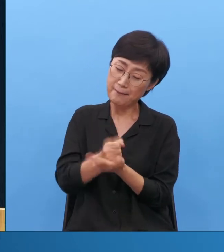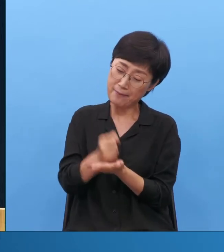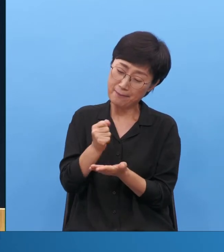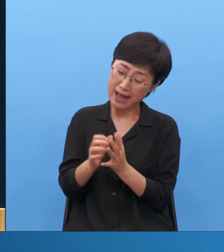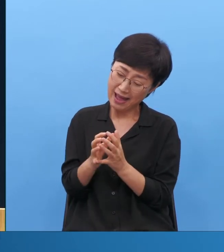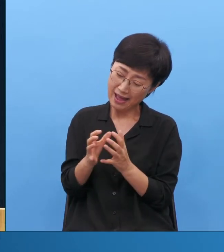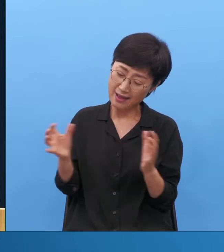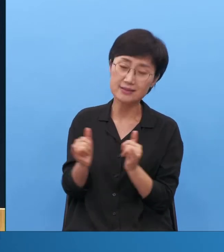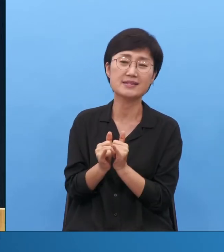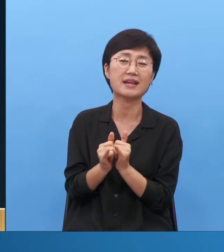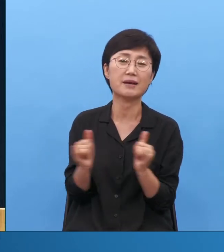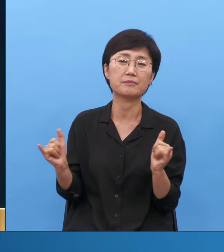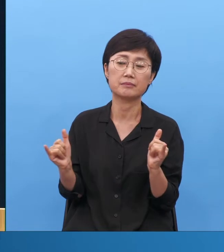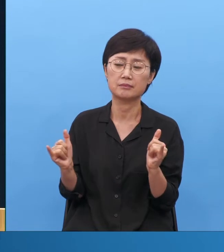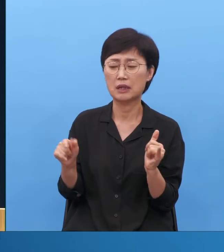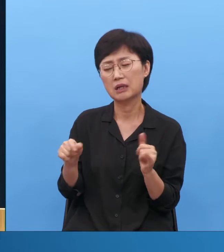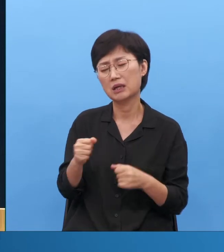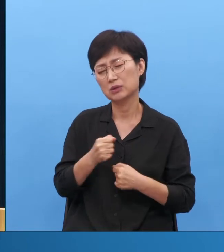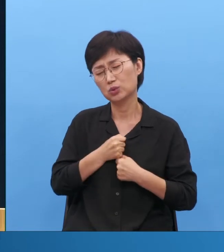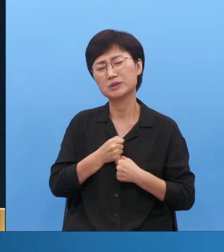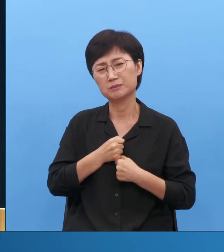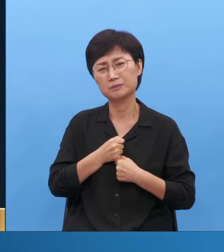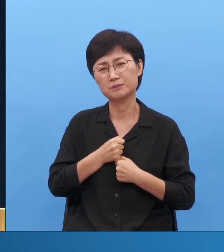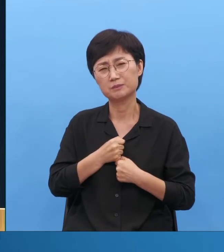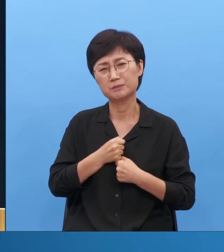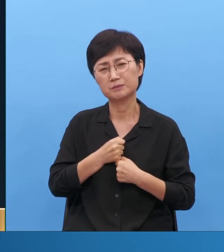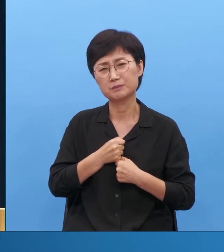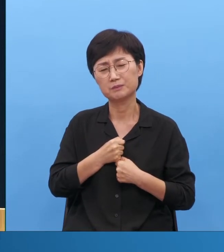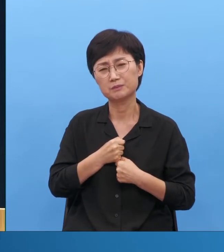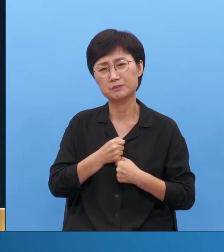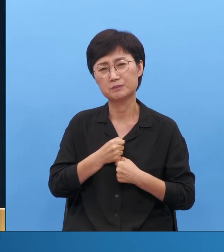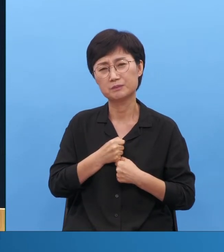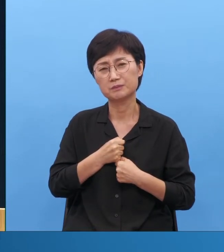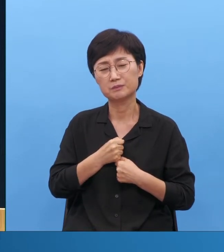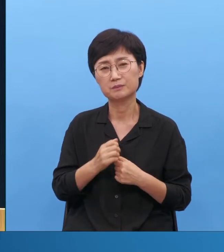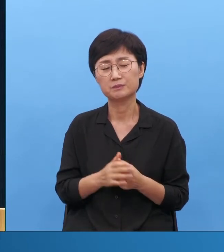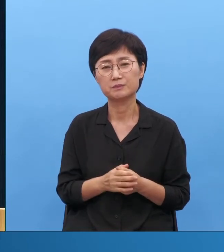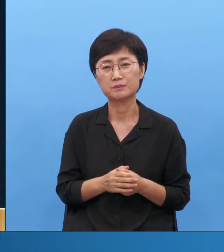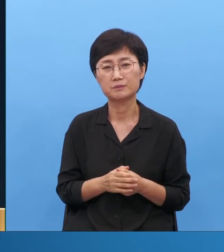very gossipy. They always speak 조심해야 all the 돼요. time. Be wary of those people. 본래